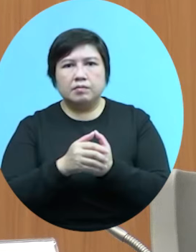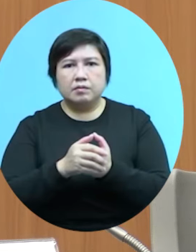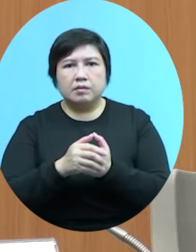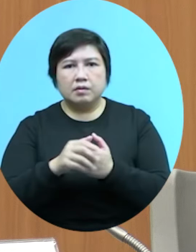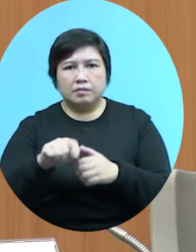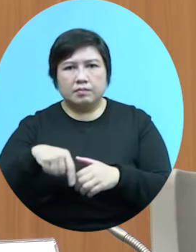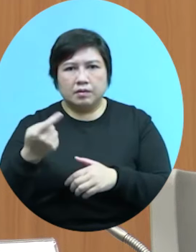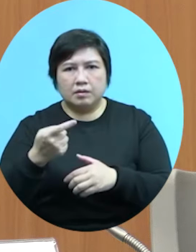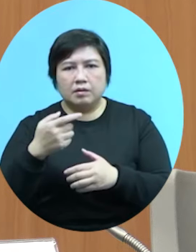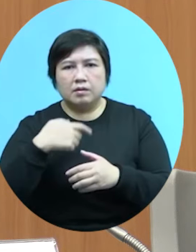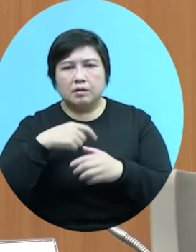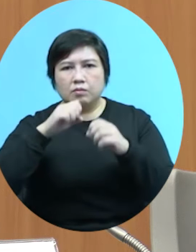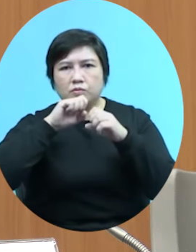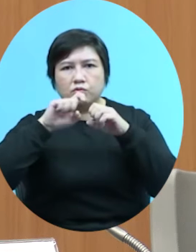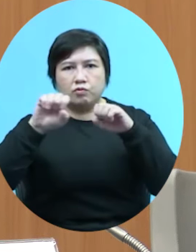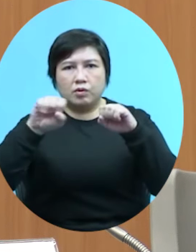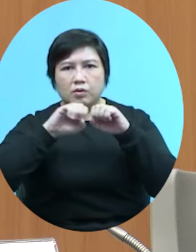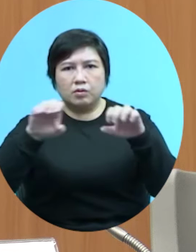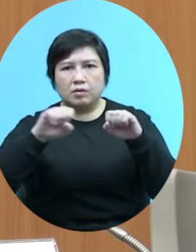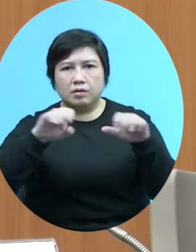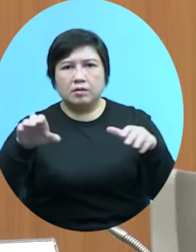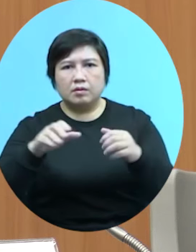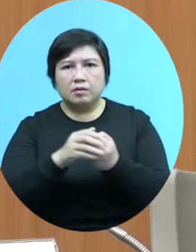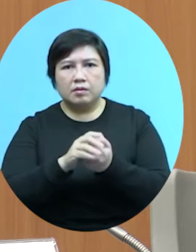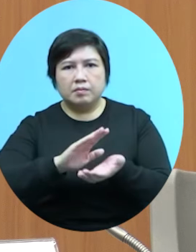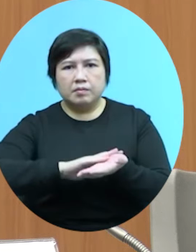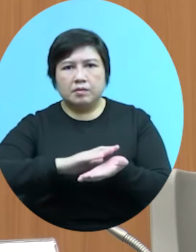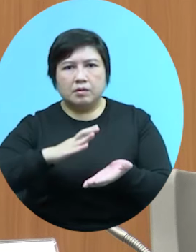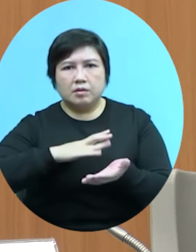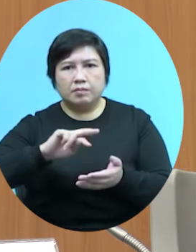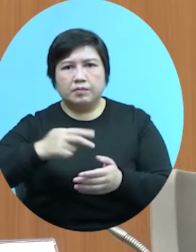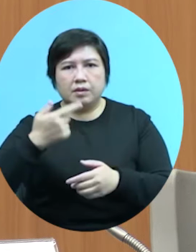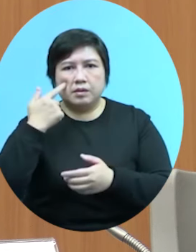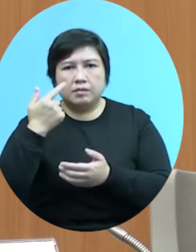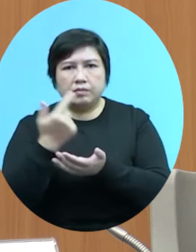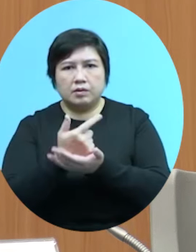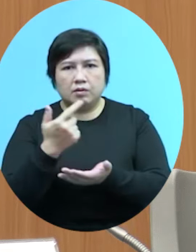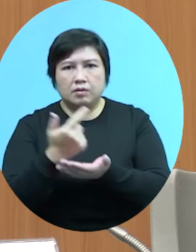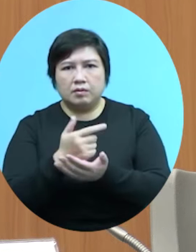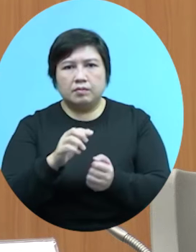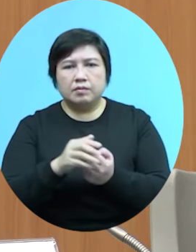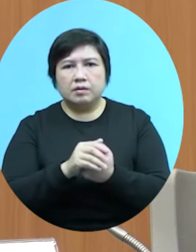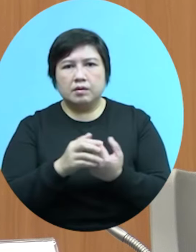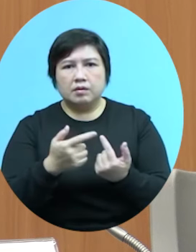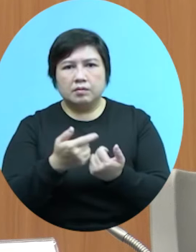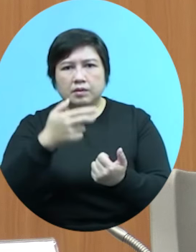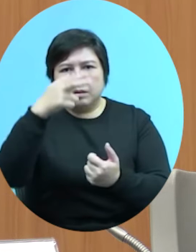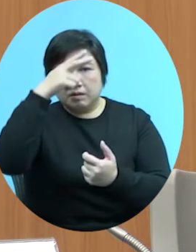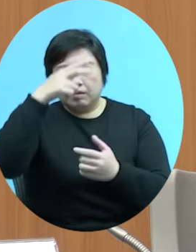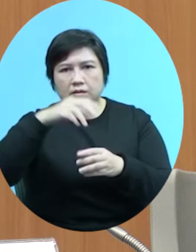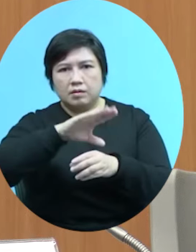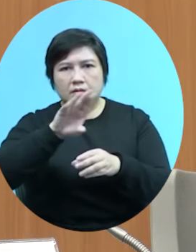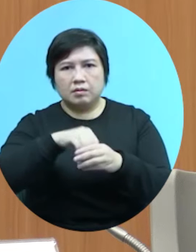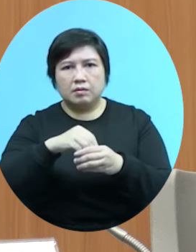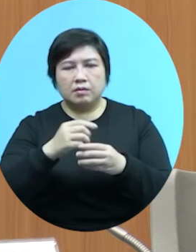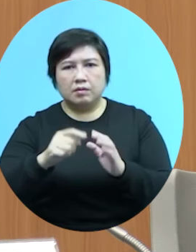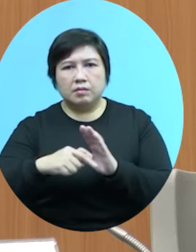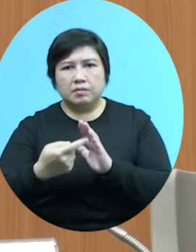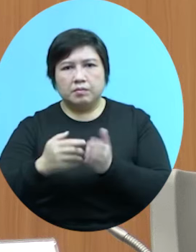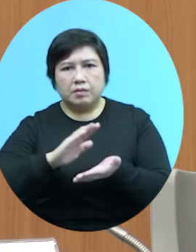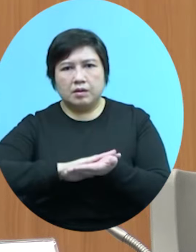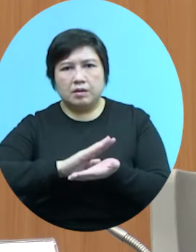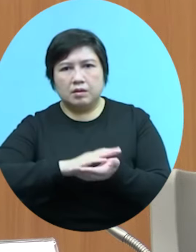另外這裏作一個宣布鑑於疫情轉趨嚴重為了配合政府的整體抗疫